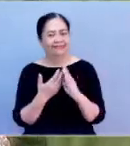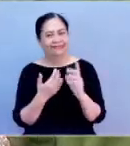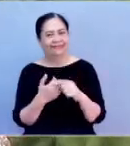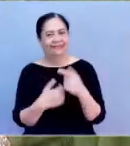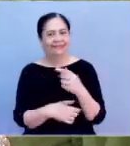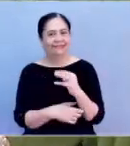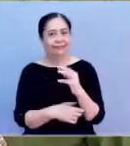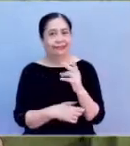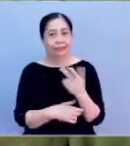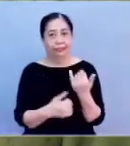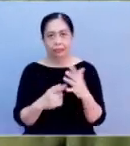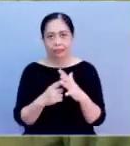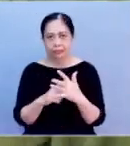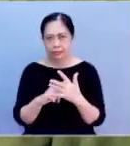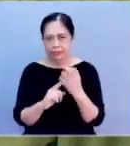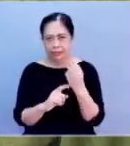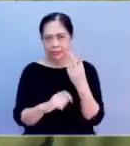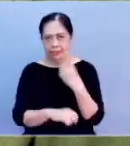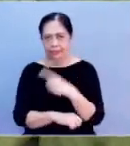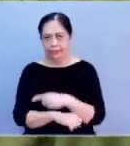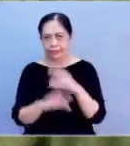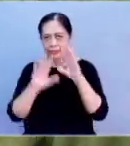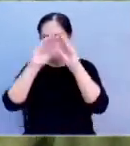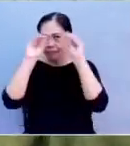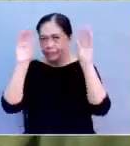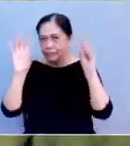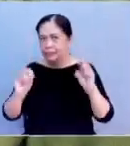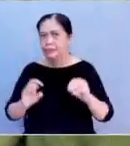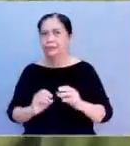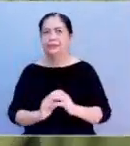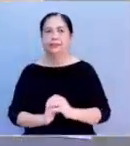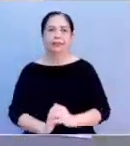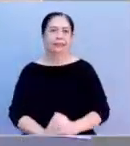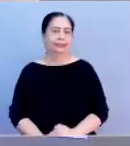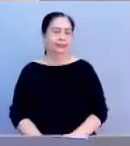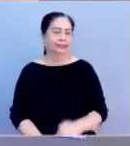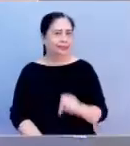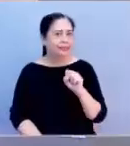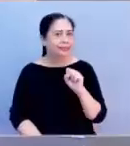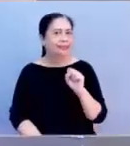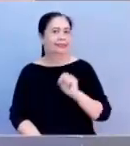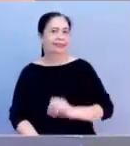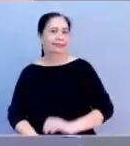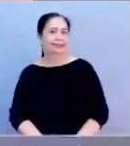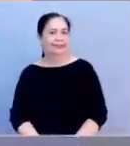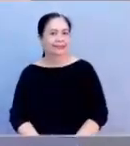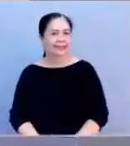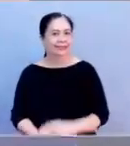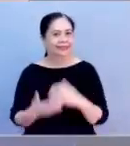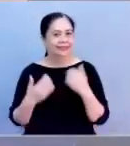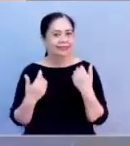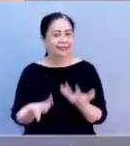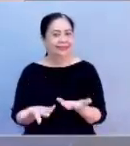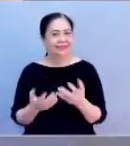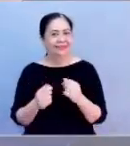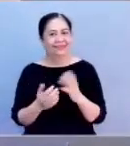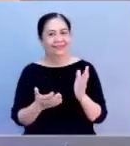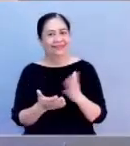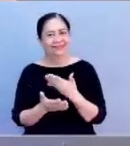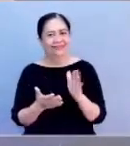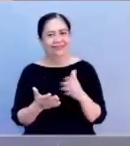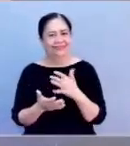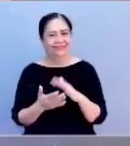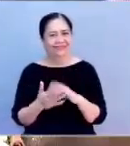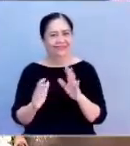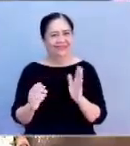Ah, simula na ng 12 days of Christmas. Totoo nga. Oo nga, go! Totoo nga gusto nila kanta. Yung pitch, gusto ko